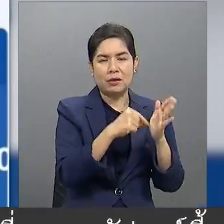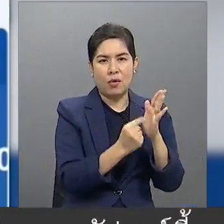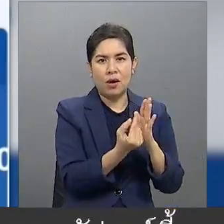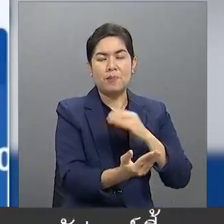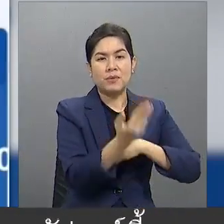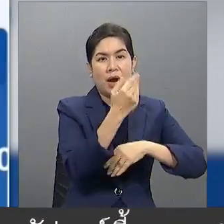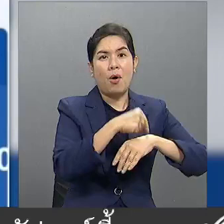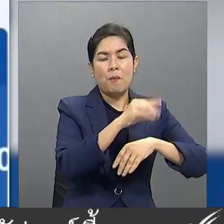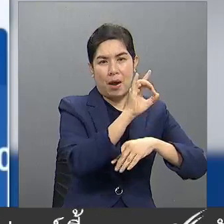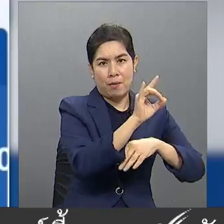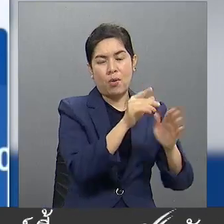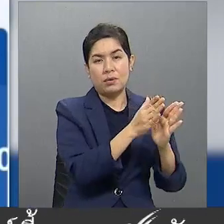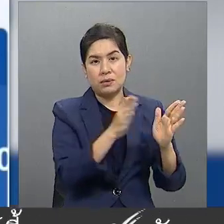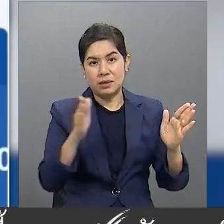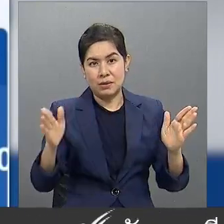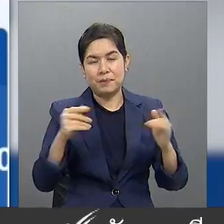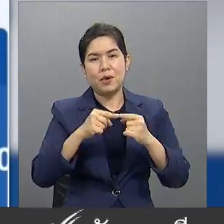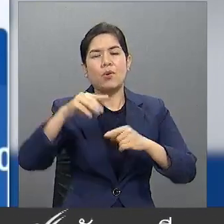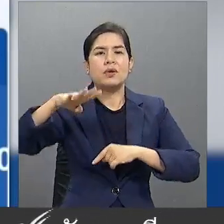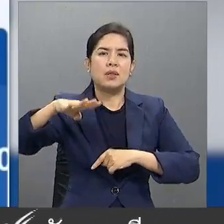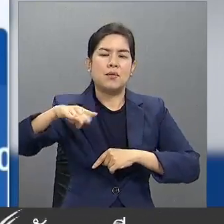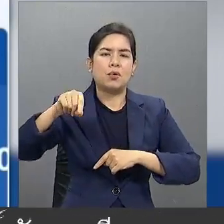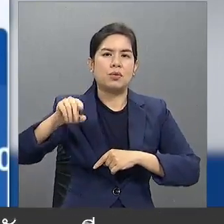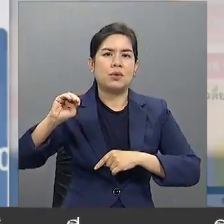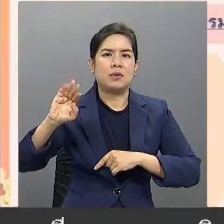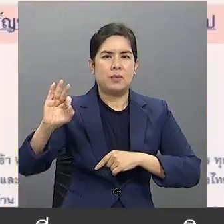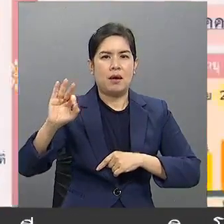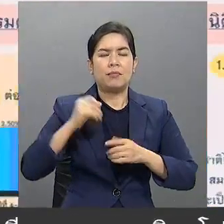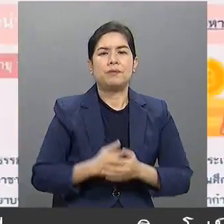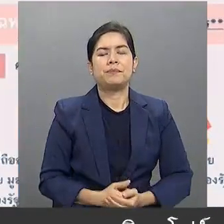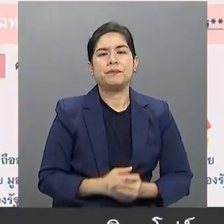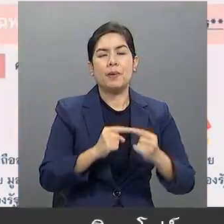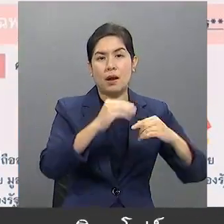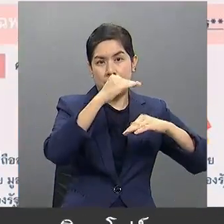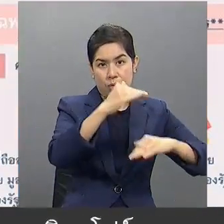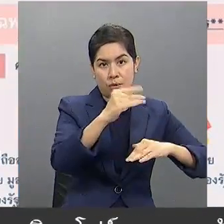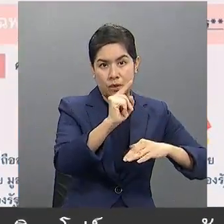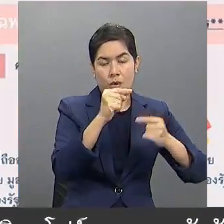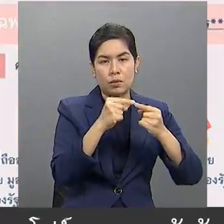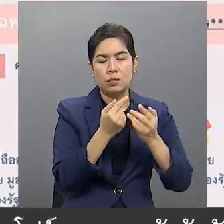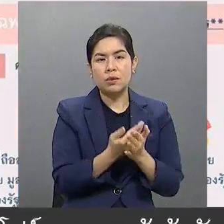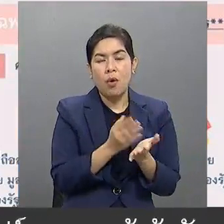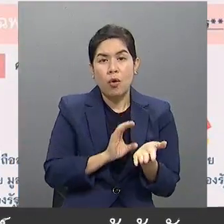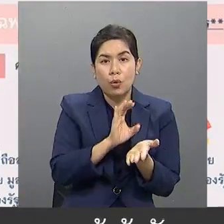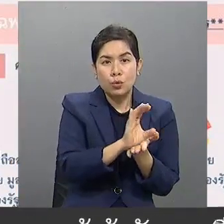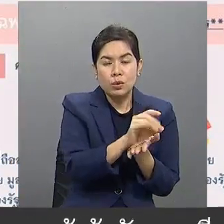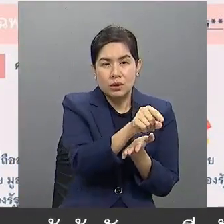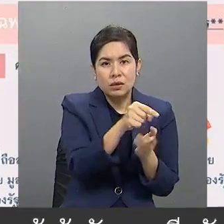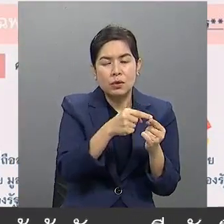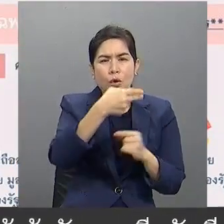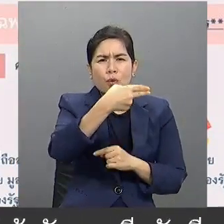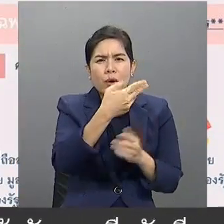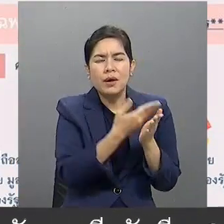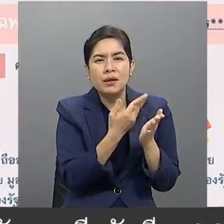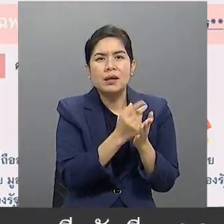ขายไป 16:00 49นาทีนะคะกำหนดให้รวยลงทุนในแต่ละหน่วยนะคะราคาแค่ 1บาท